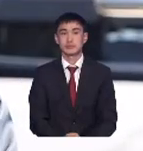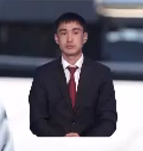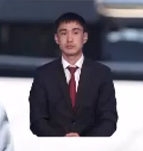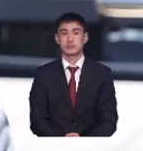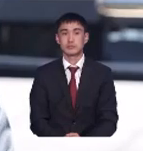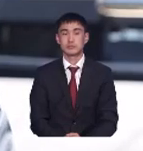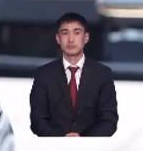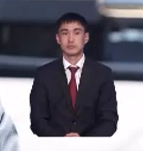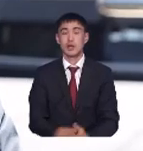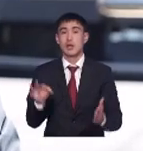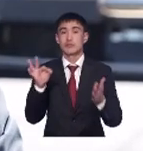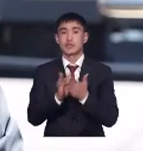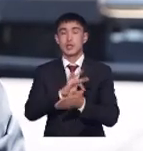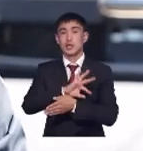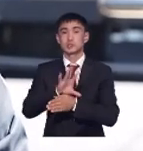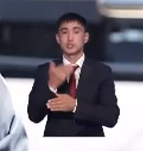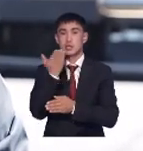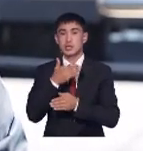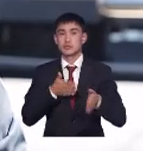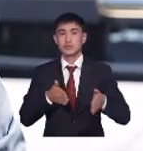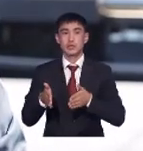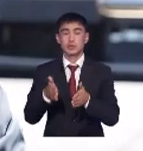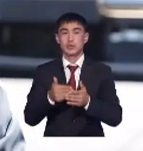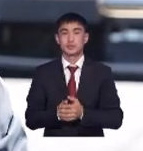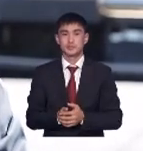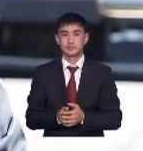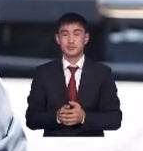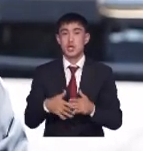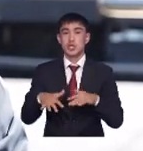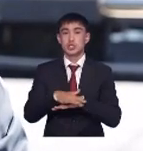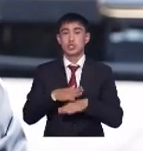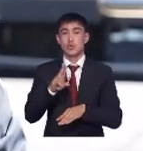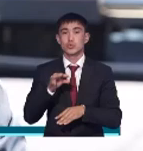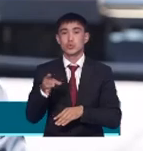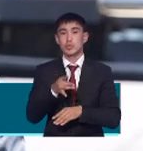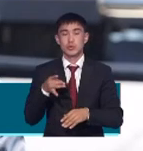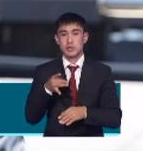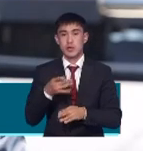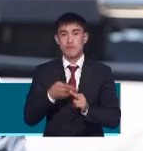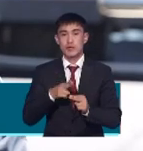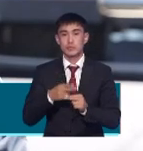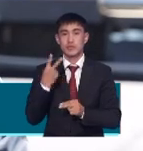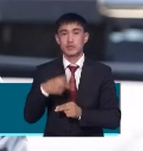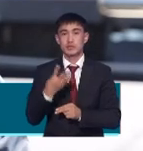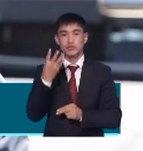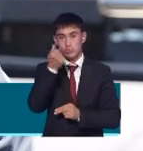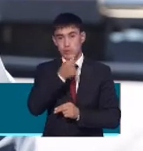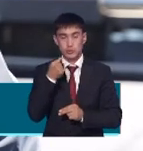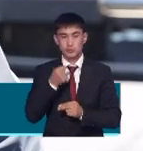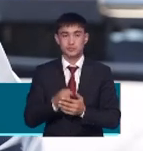В целях обеспечения качественной дорогой жителей Коксузского района в этом 2024